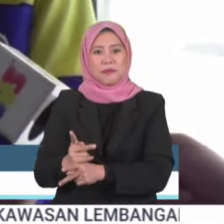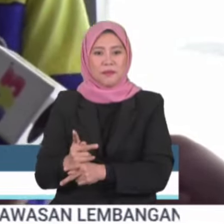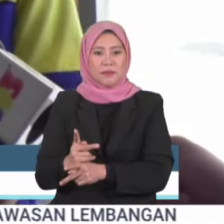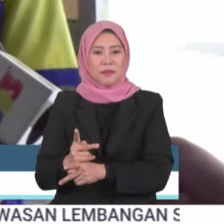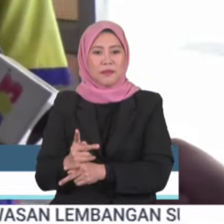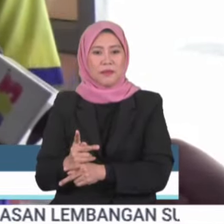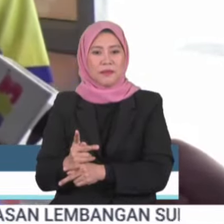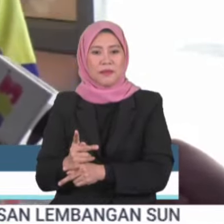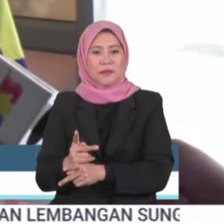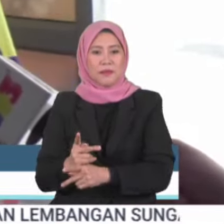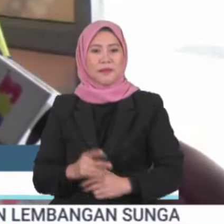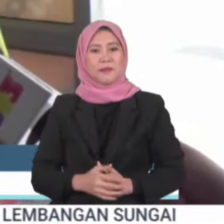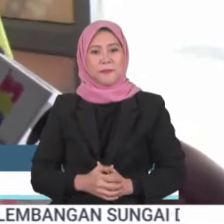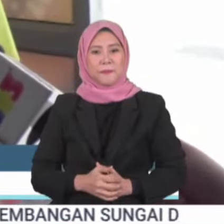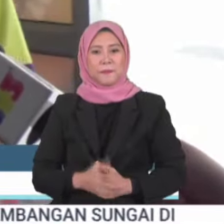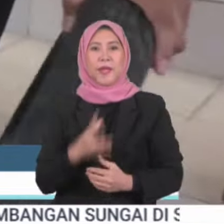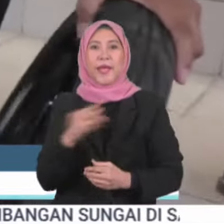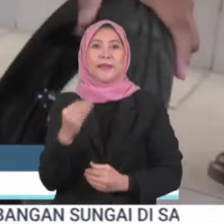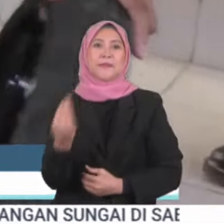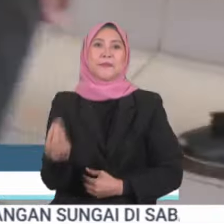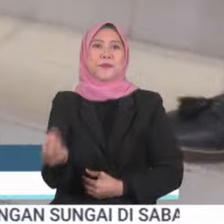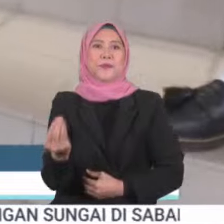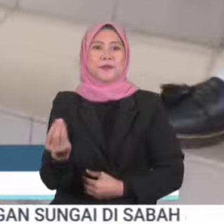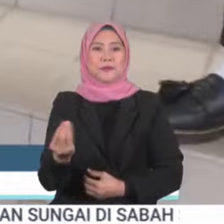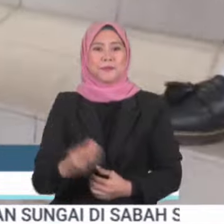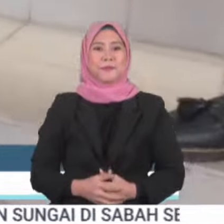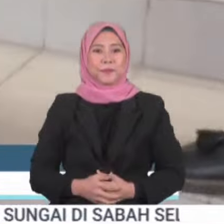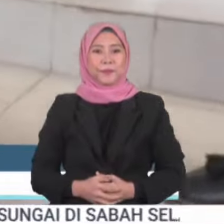Lepas tu dia murah.